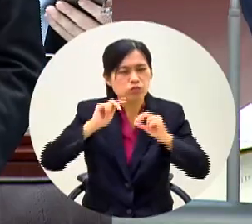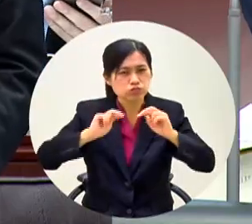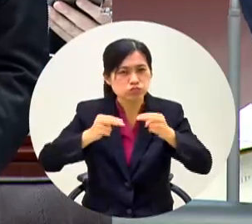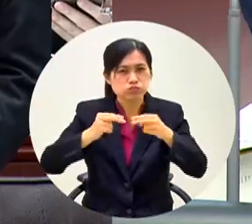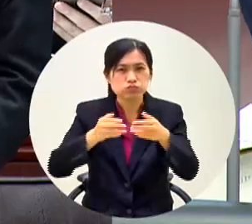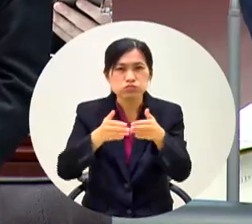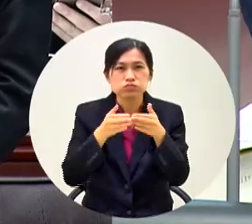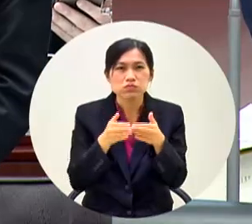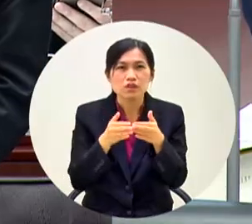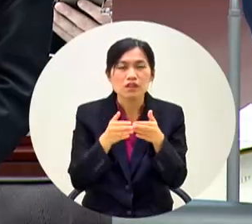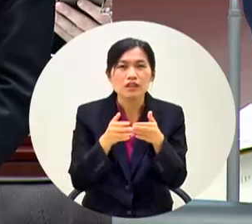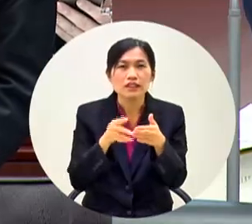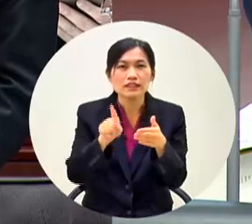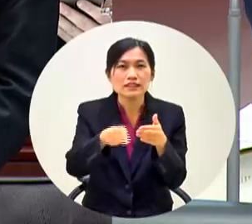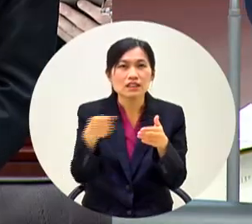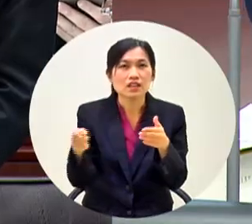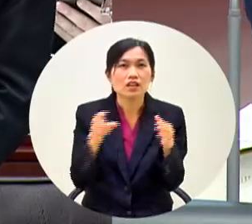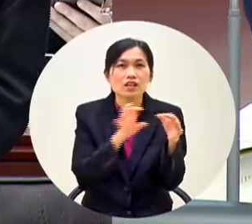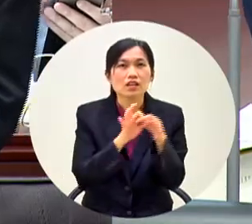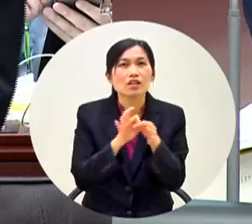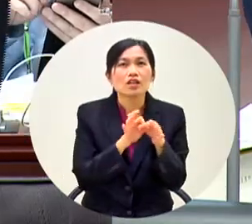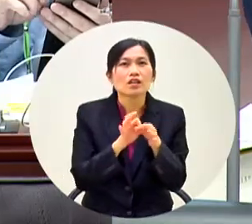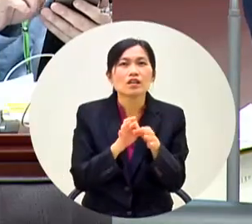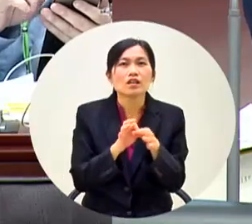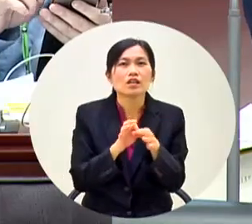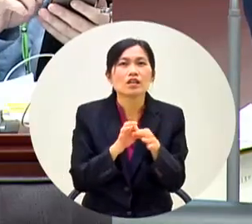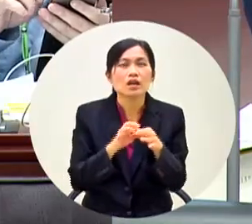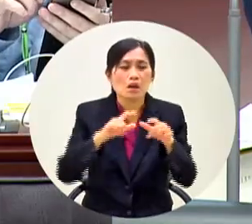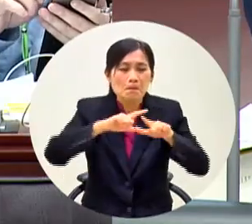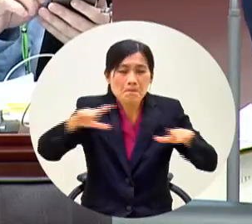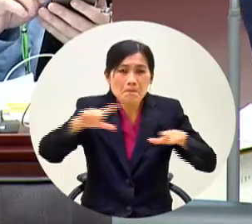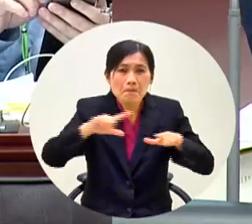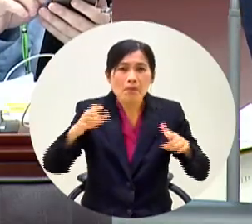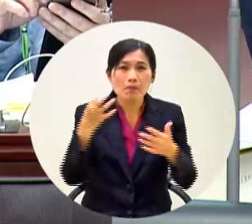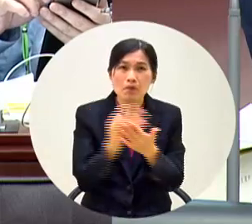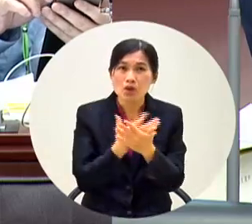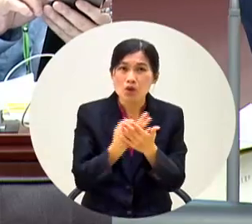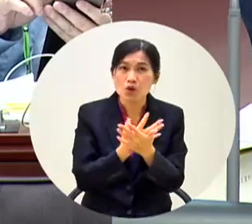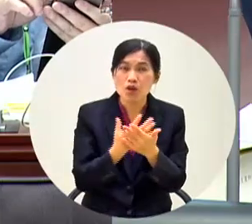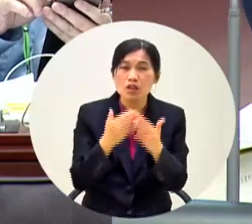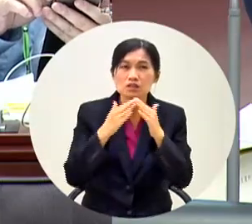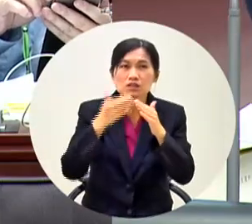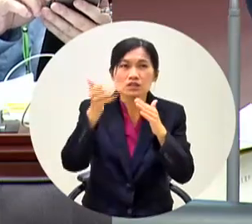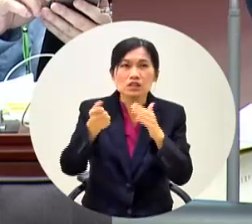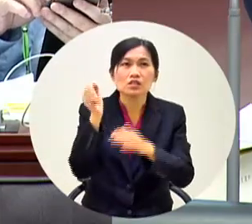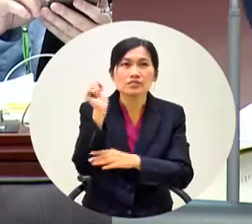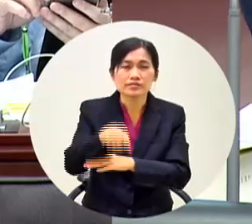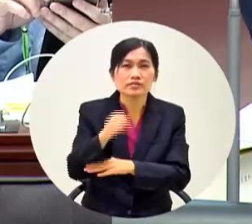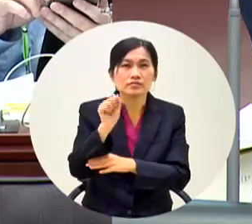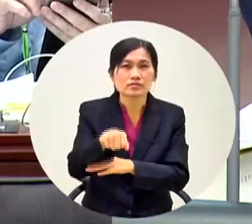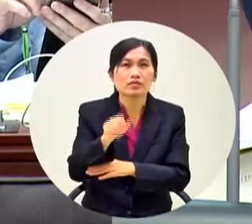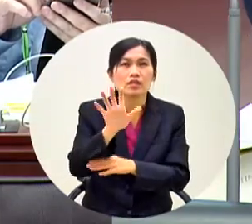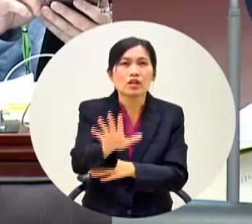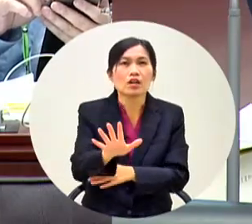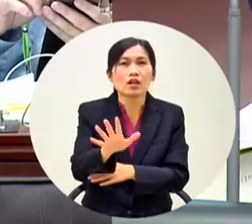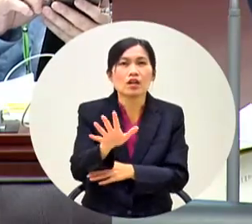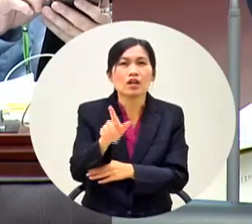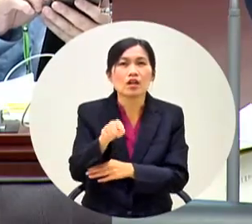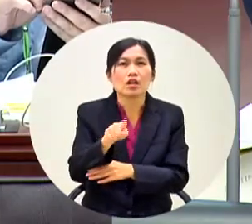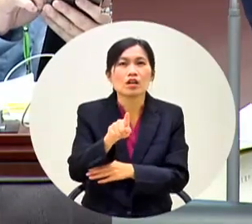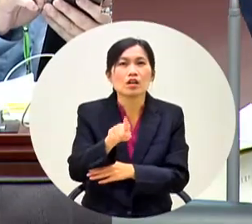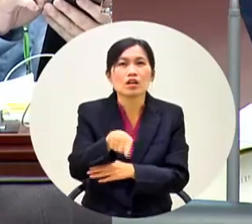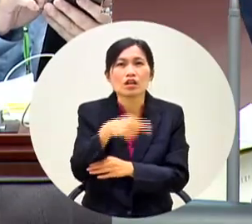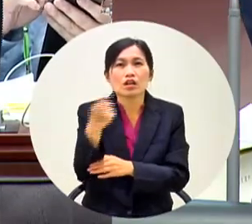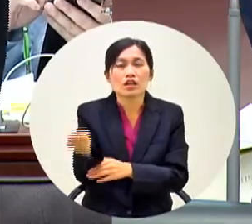接下来有关于这个不够面积的这个部分，市长有答应了嘛？所以 我 这一点的部分我们先跳过去。